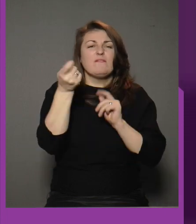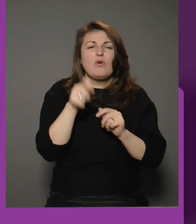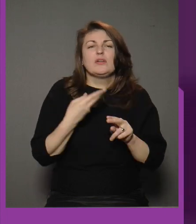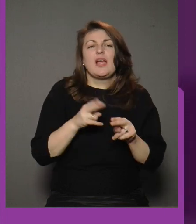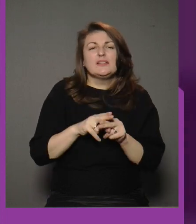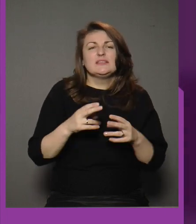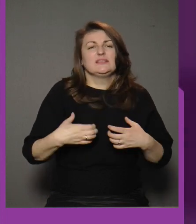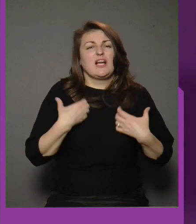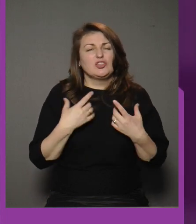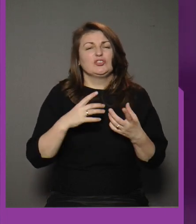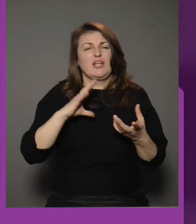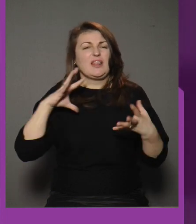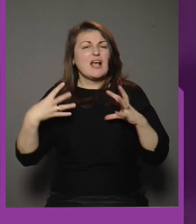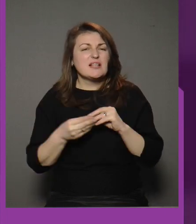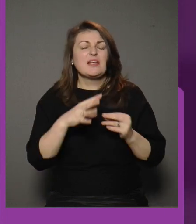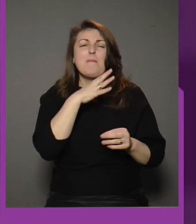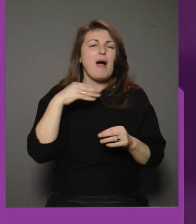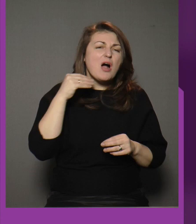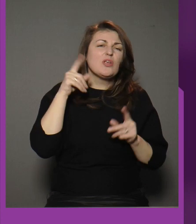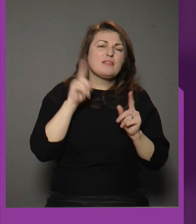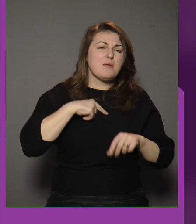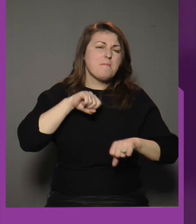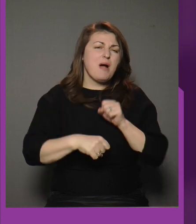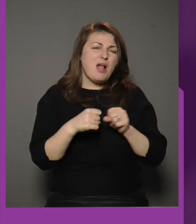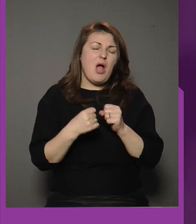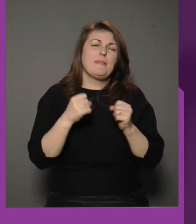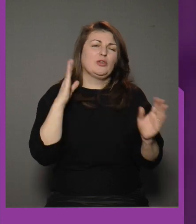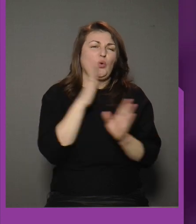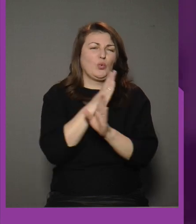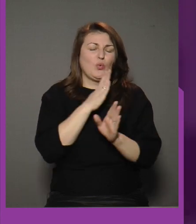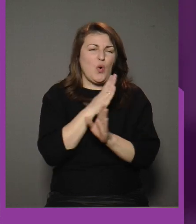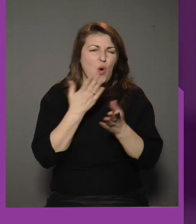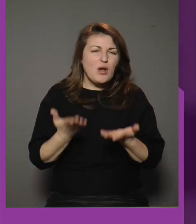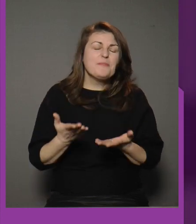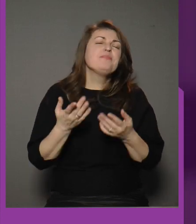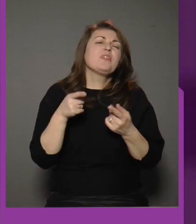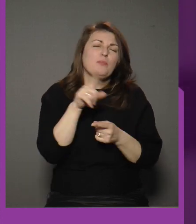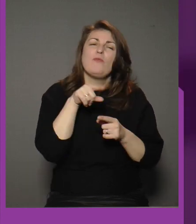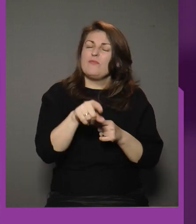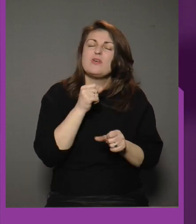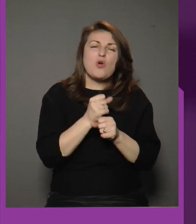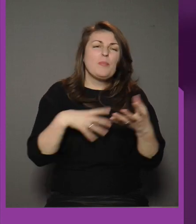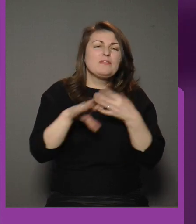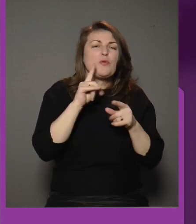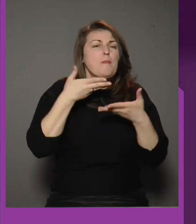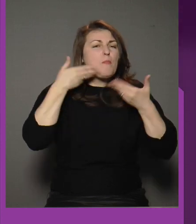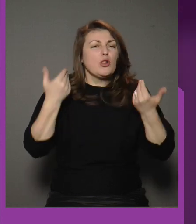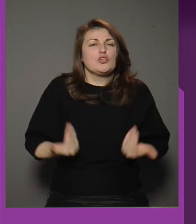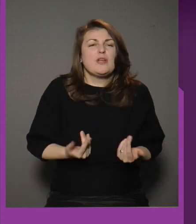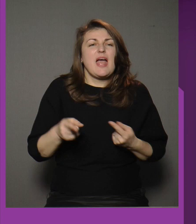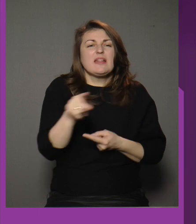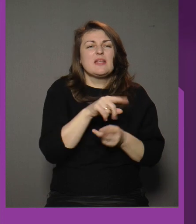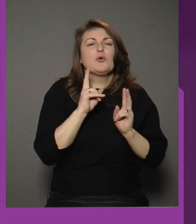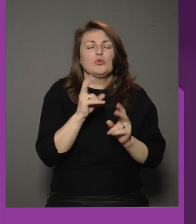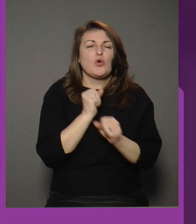страшні наслідки багатьох, навіть поламаних доль. Тому ви робите все, щоб полегшити життя тим, хто робить